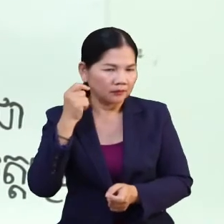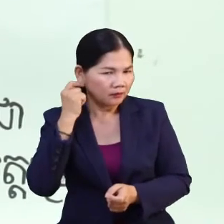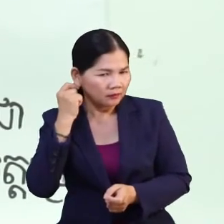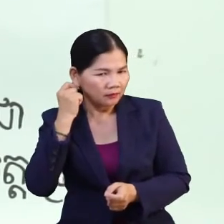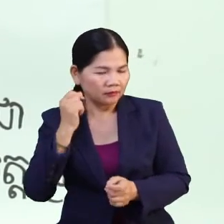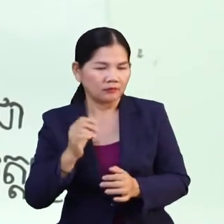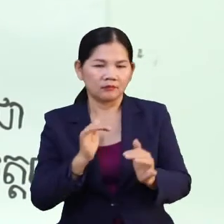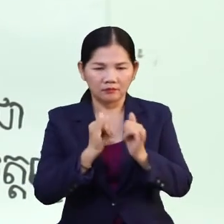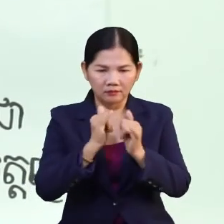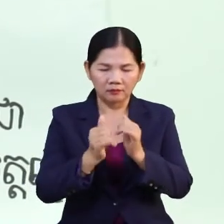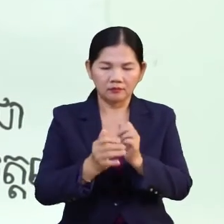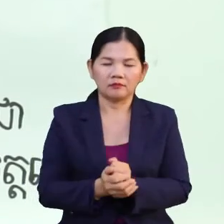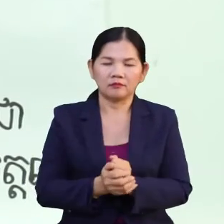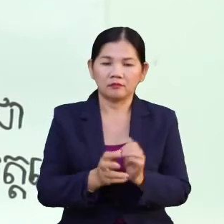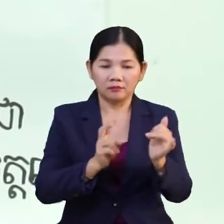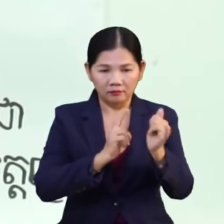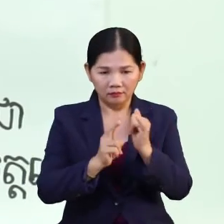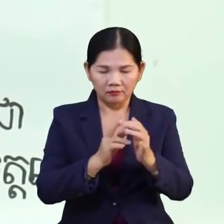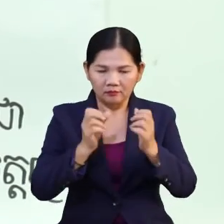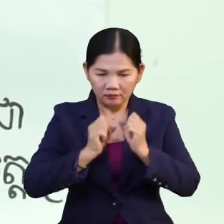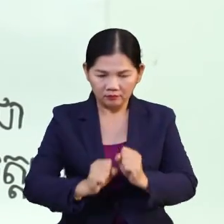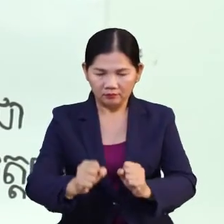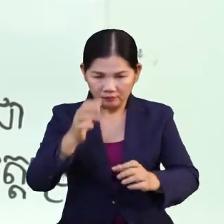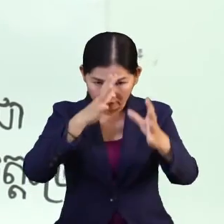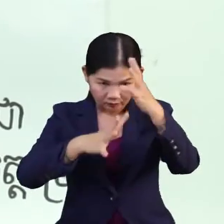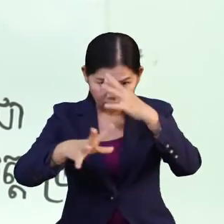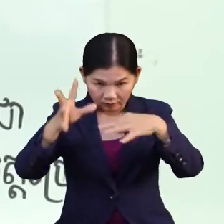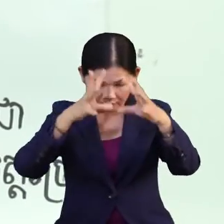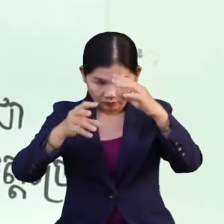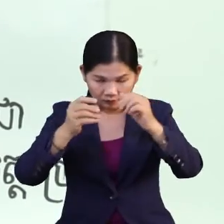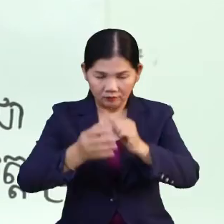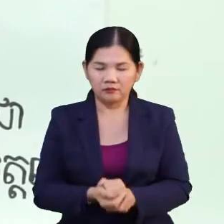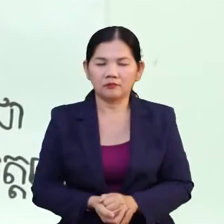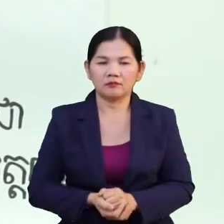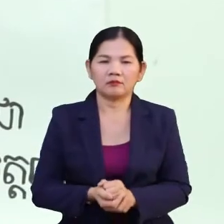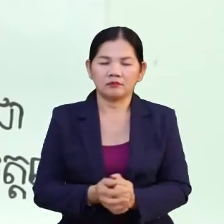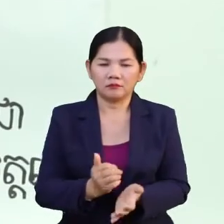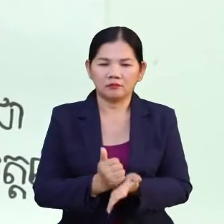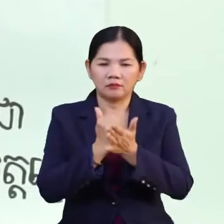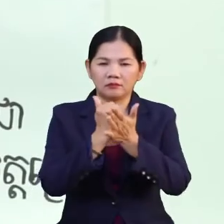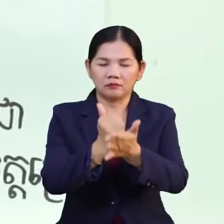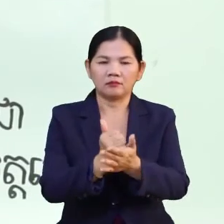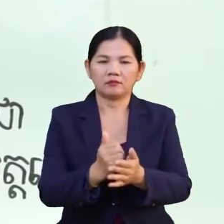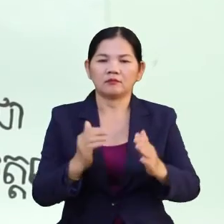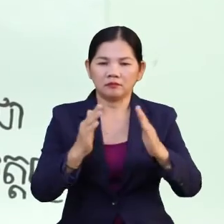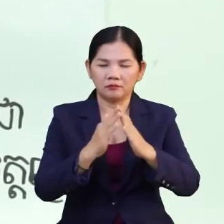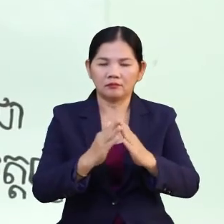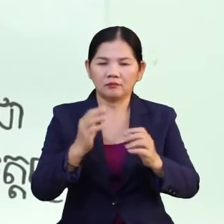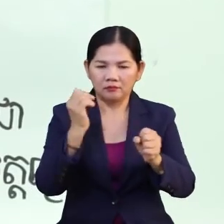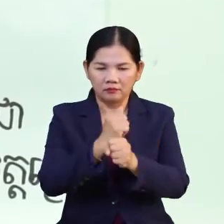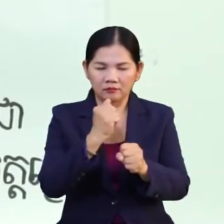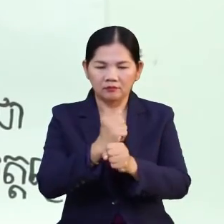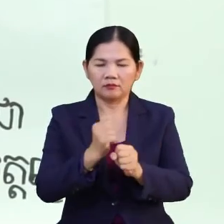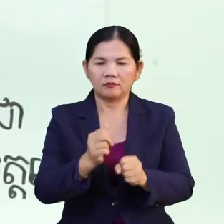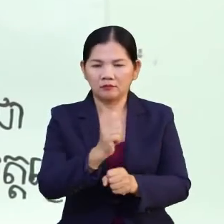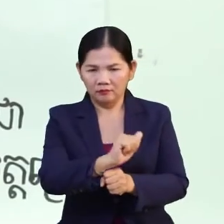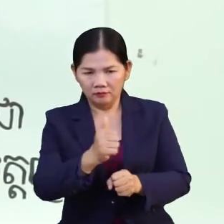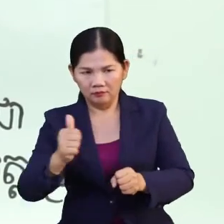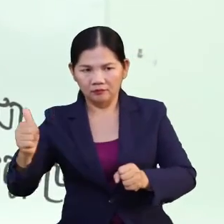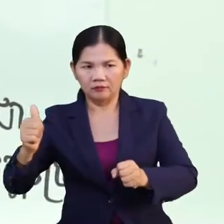បងប្អូនខិតខំរៀនសូត្រជួយធ្វើការងារផ្ទះចុចចុចនេះ